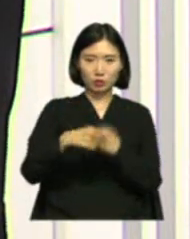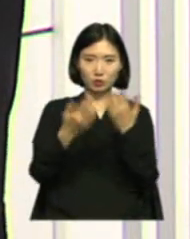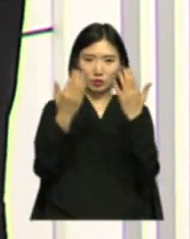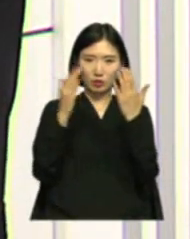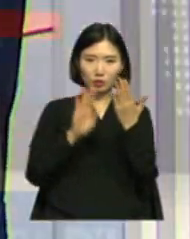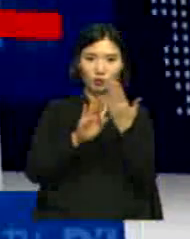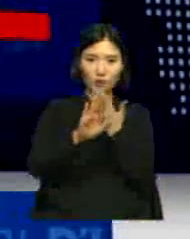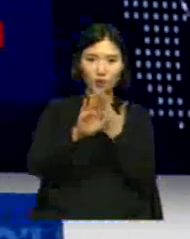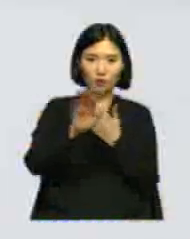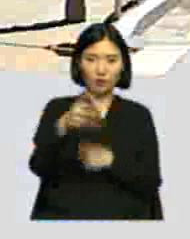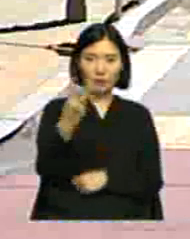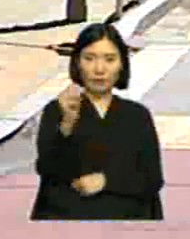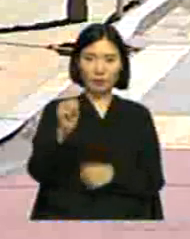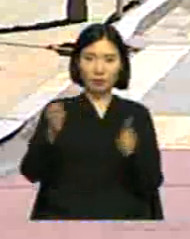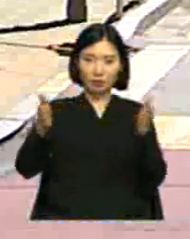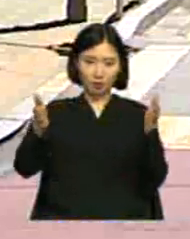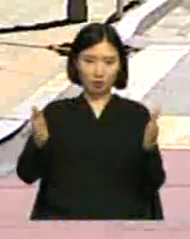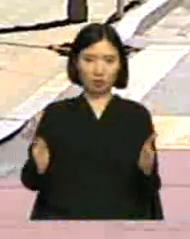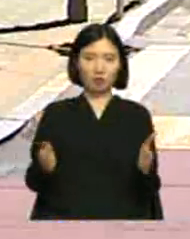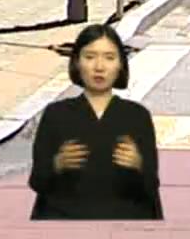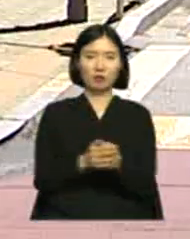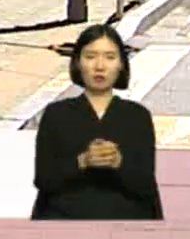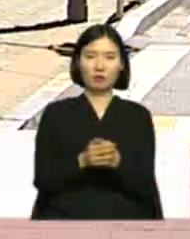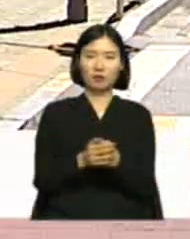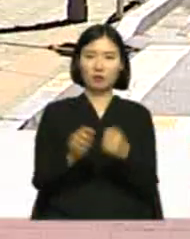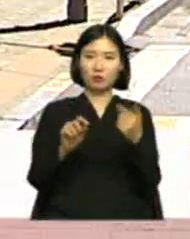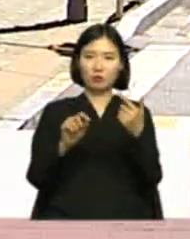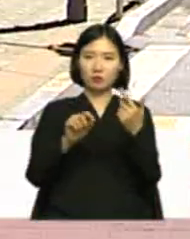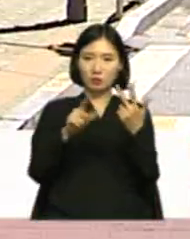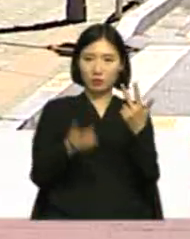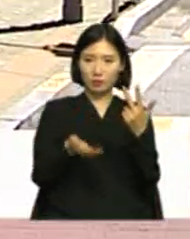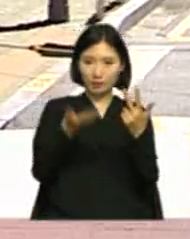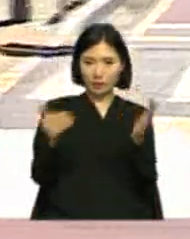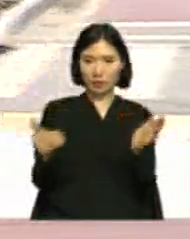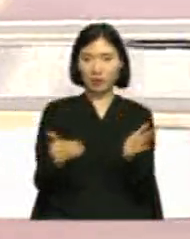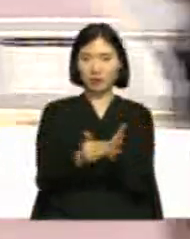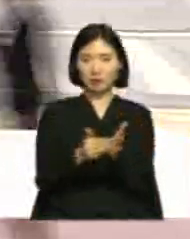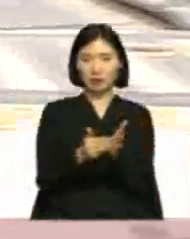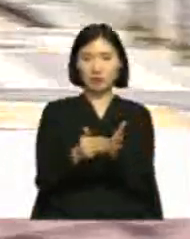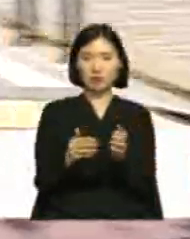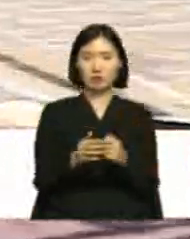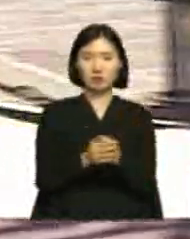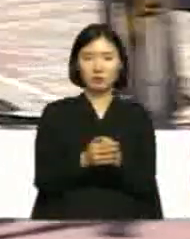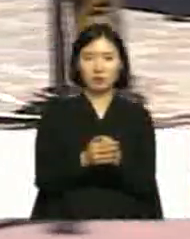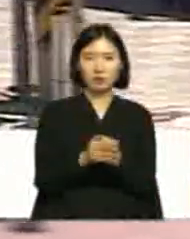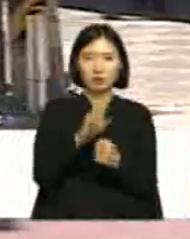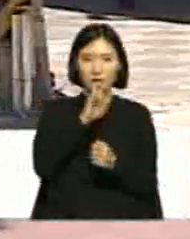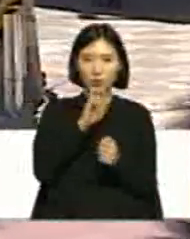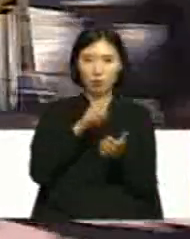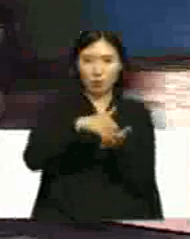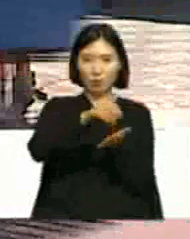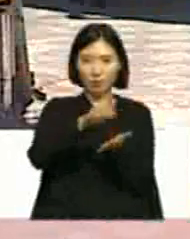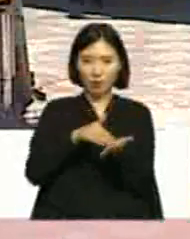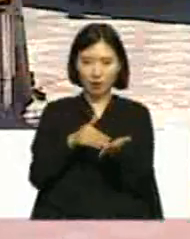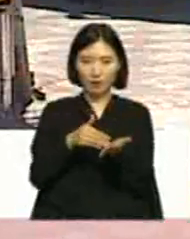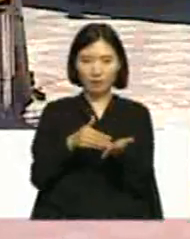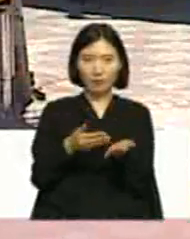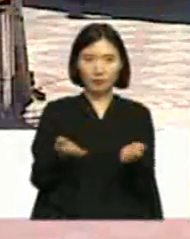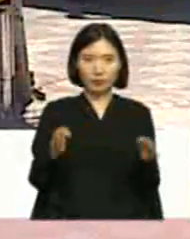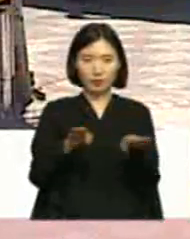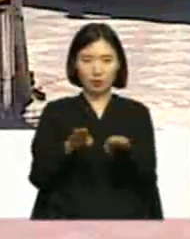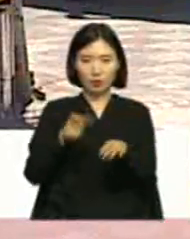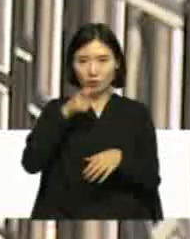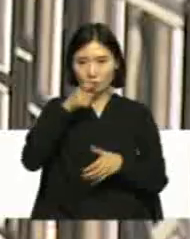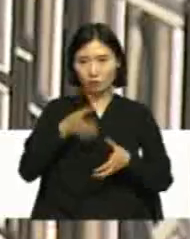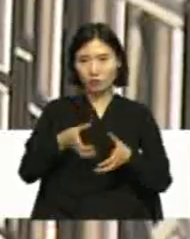800m 구간 입니다 군은 다음 달 말까지 굽이 1억 6000만원을 들여 콘크리트가 궁 블록 포장과 대수로